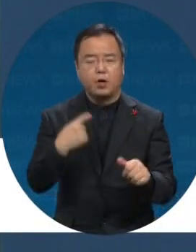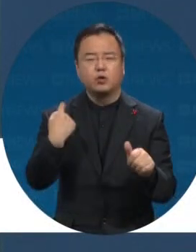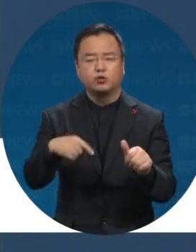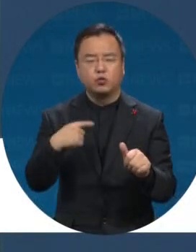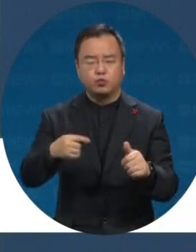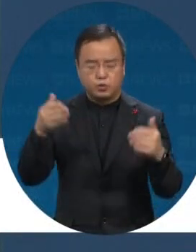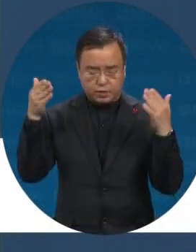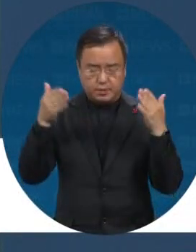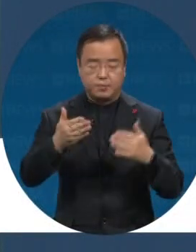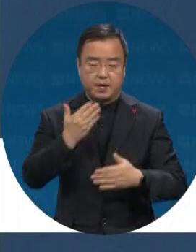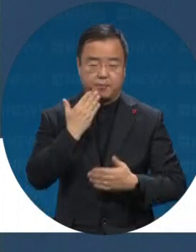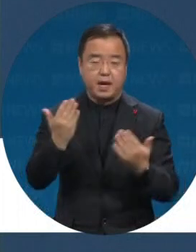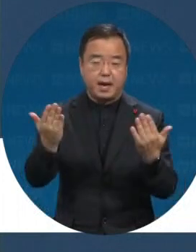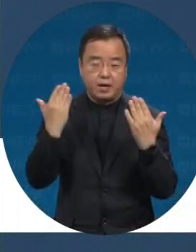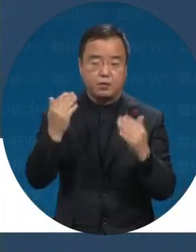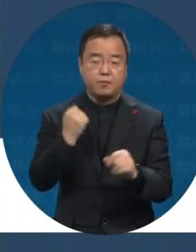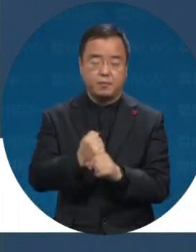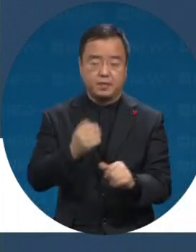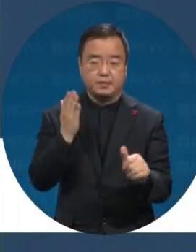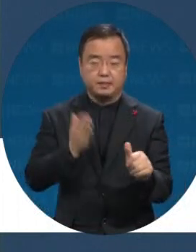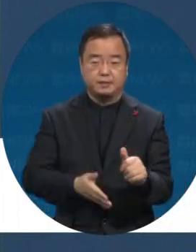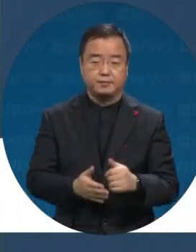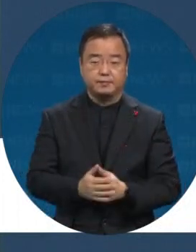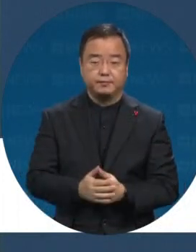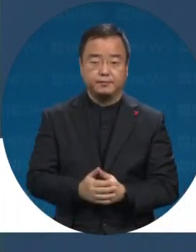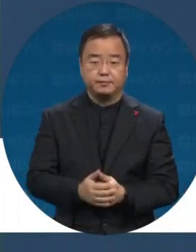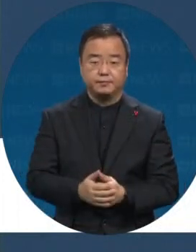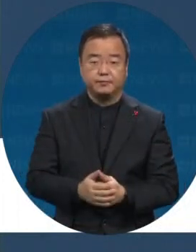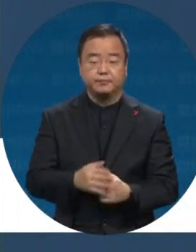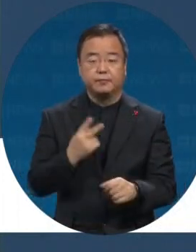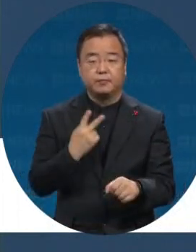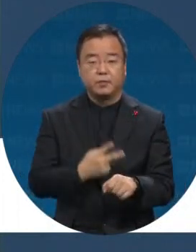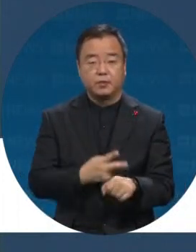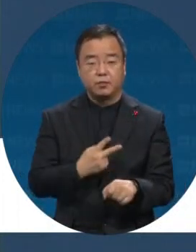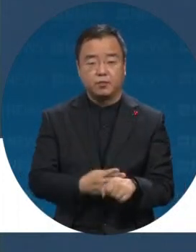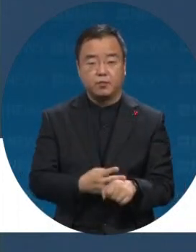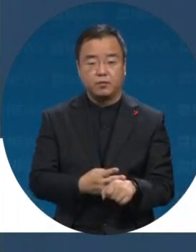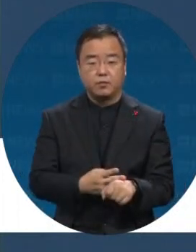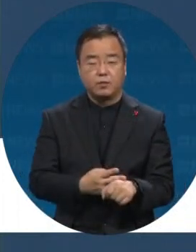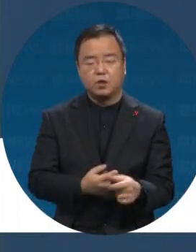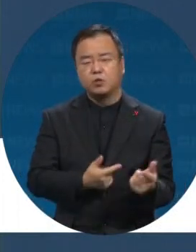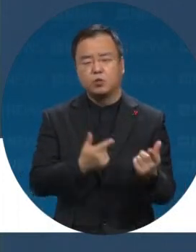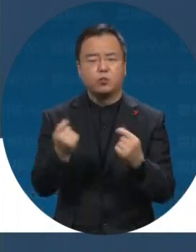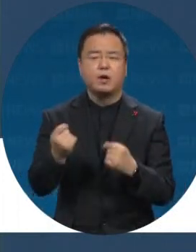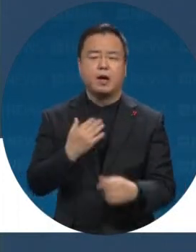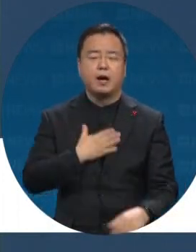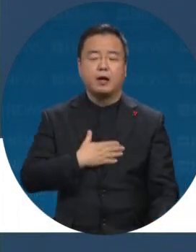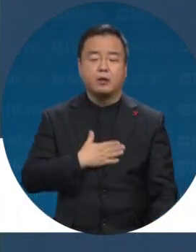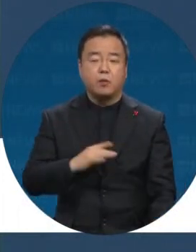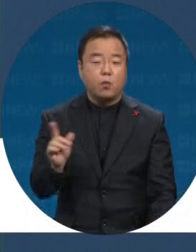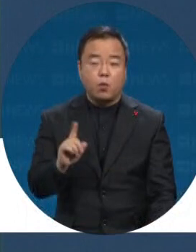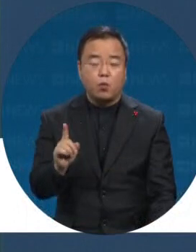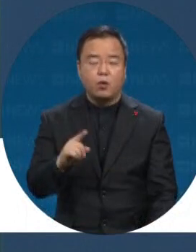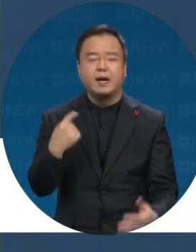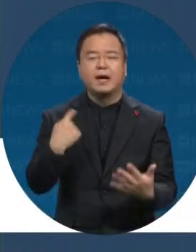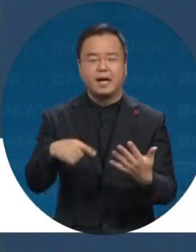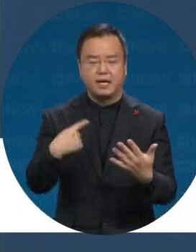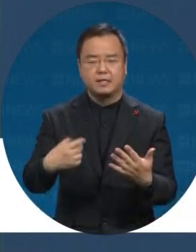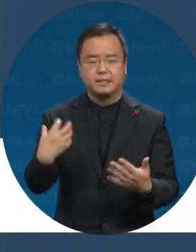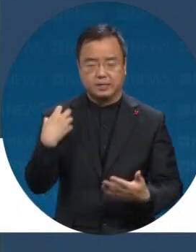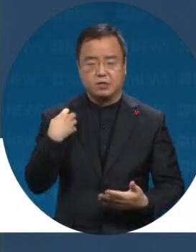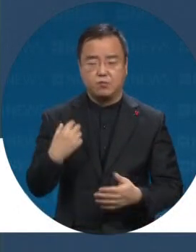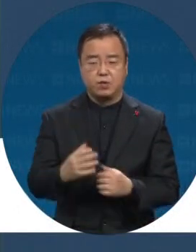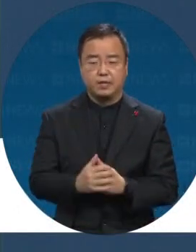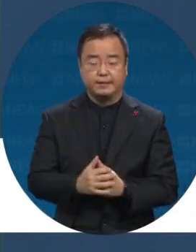전교조가 나서서 만들어 달라 이런 거였거든요 교자는 우리 누구나 다 알고 있는 것처럼 가르치는 사람이잖아요 그런데